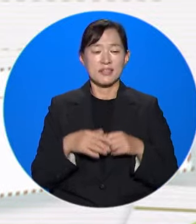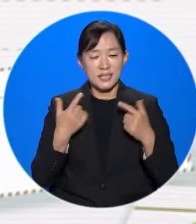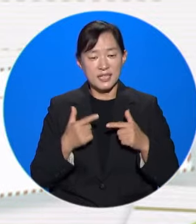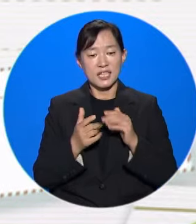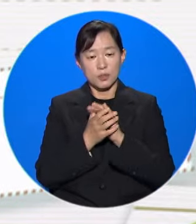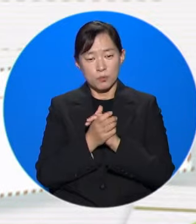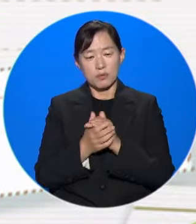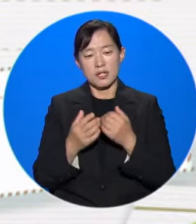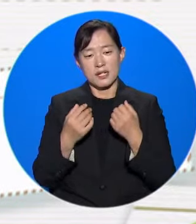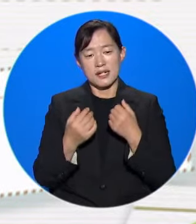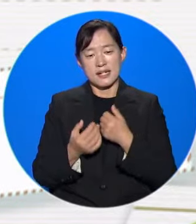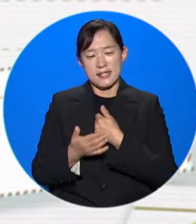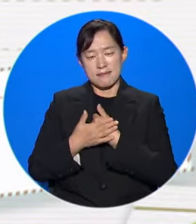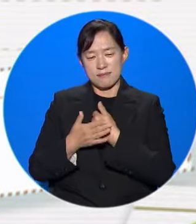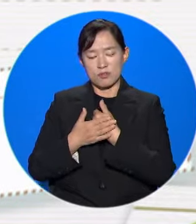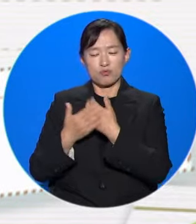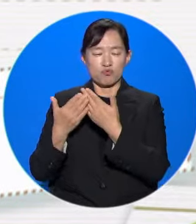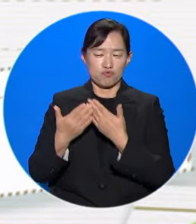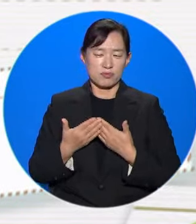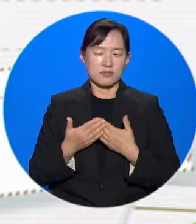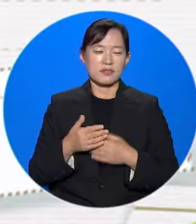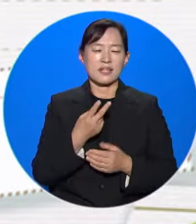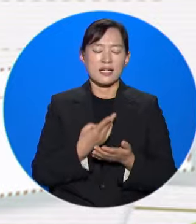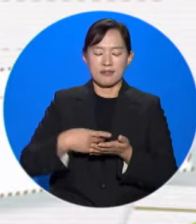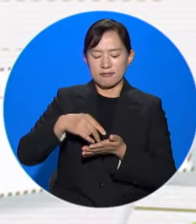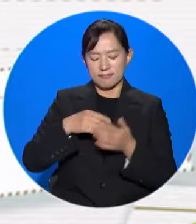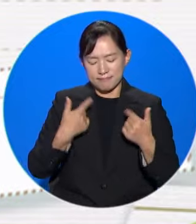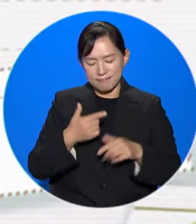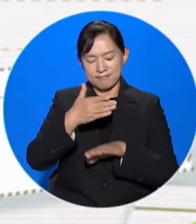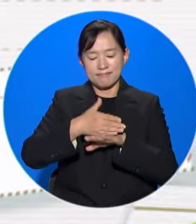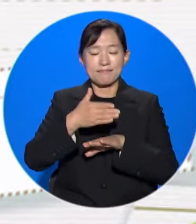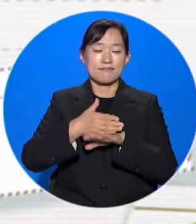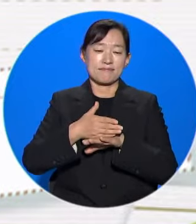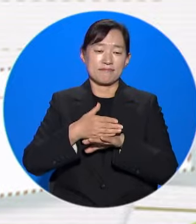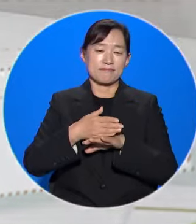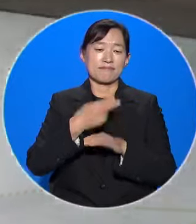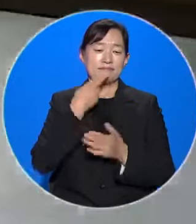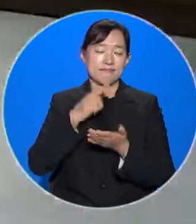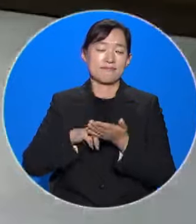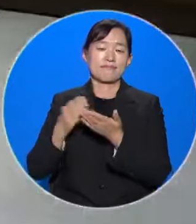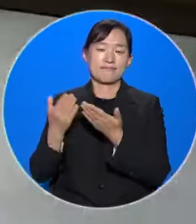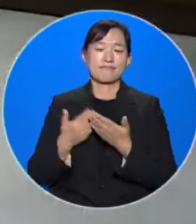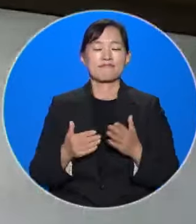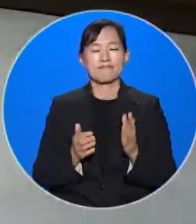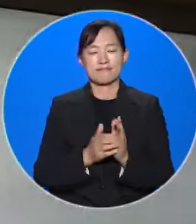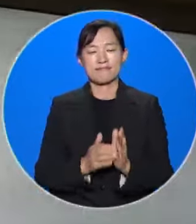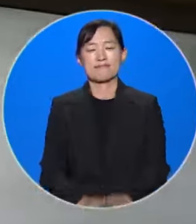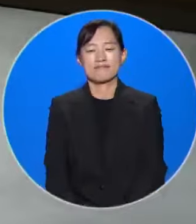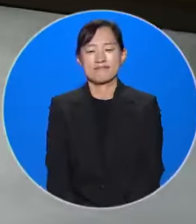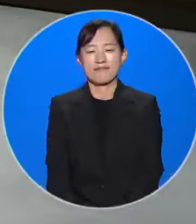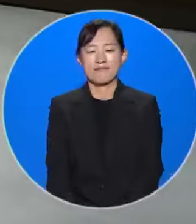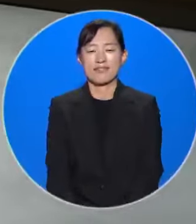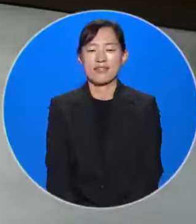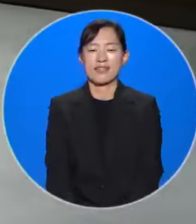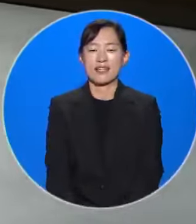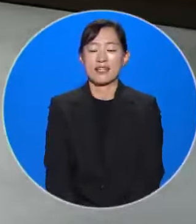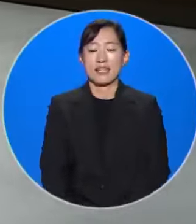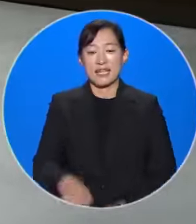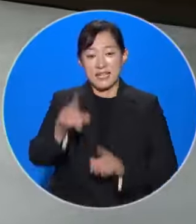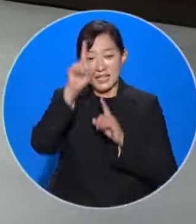늘 기도로 응원과 힘주시는 달리다금 항상 감사합니다. 라고 사연을 보내주셨어요. 네, 우리